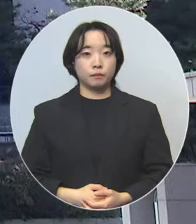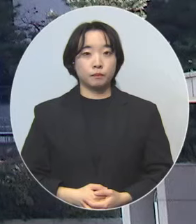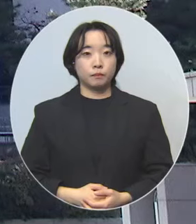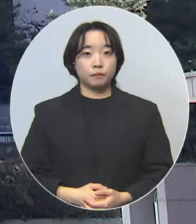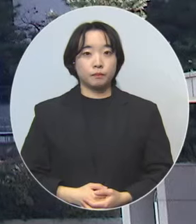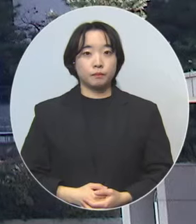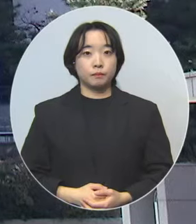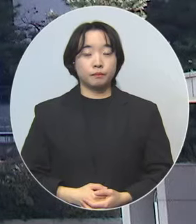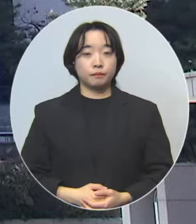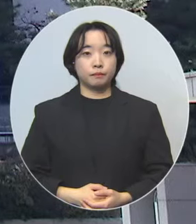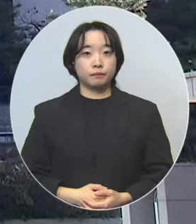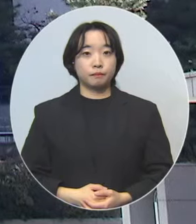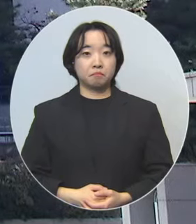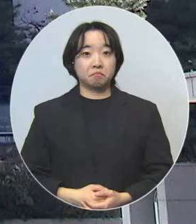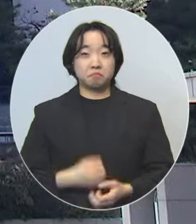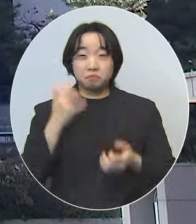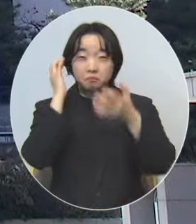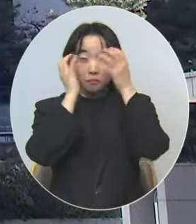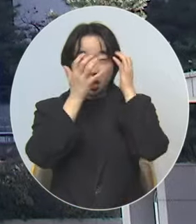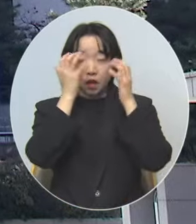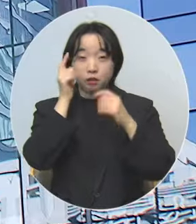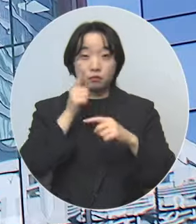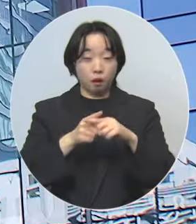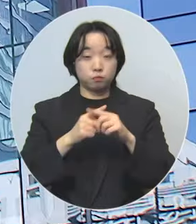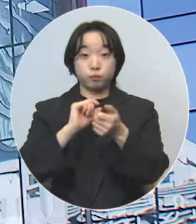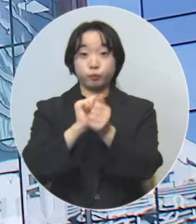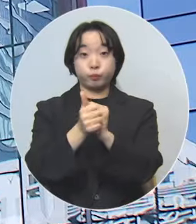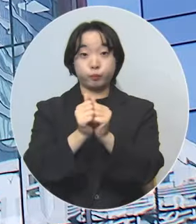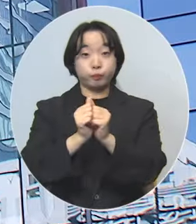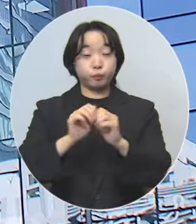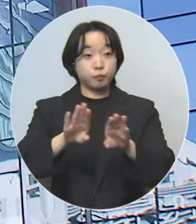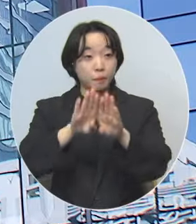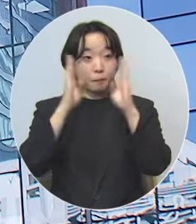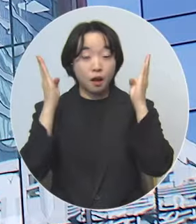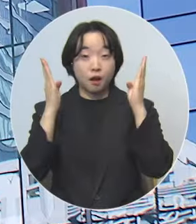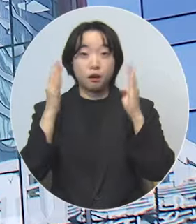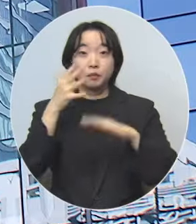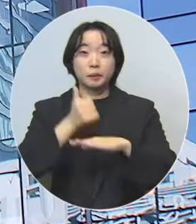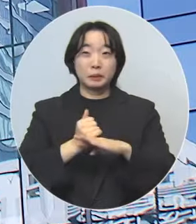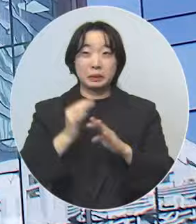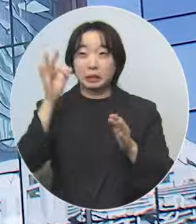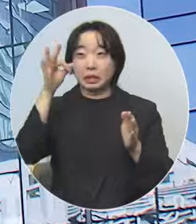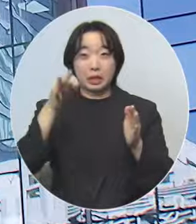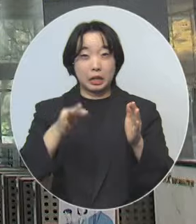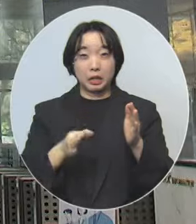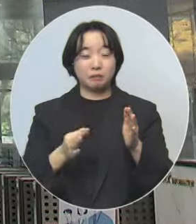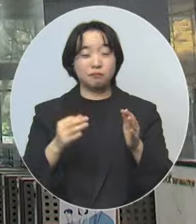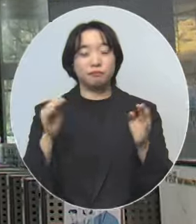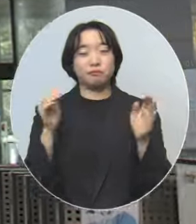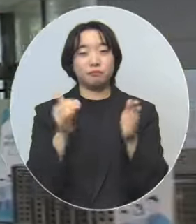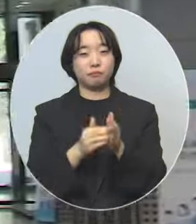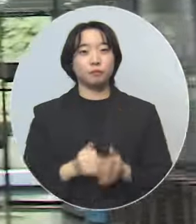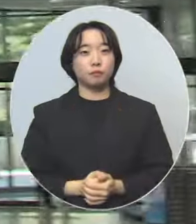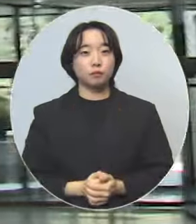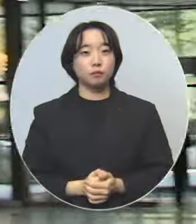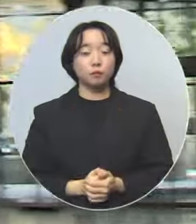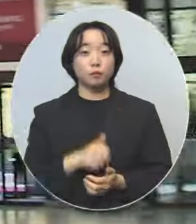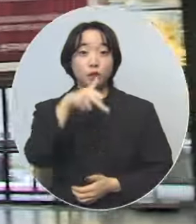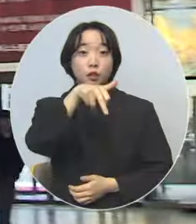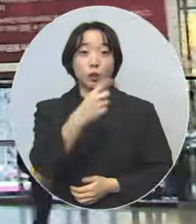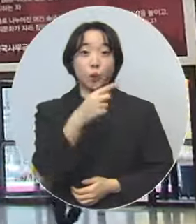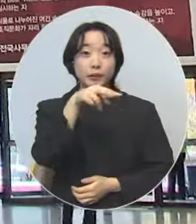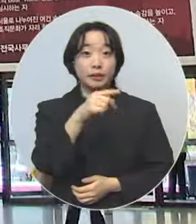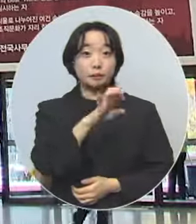기자입니다 혼란 속에 정상 개장했다 국내증시가 큰 변동성을 보이며 거래를 맞쳤습니다 코스피 지수는 전거래일